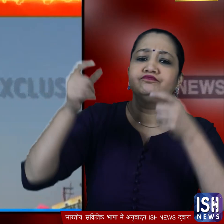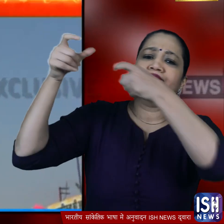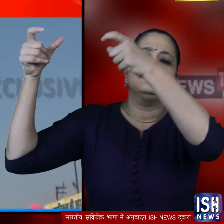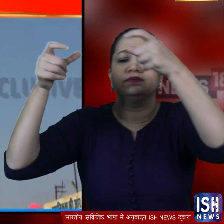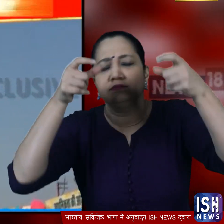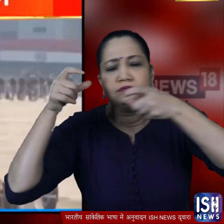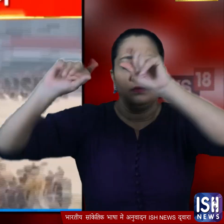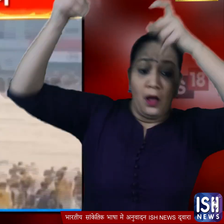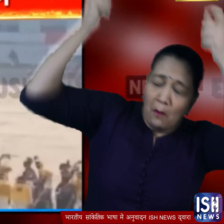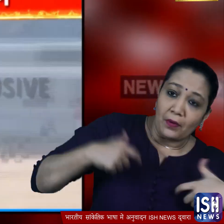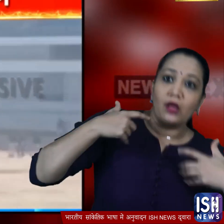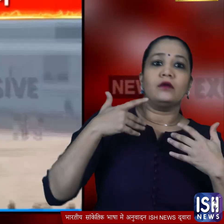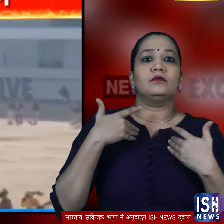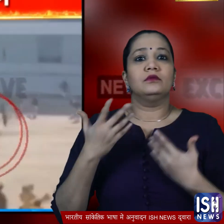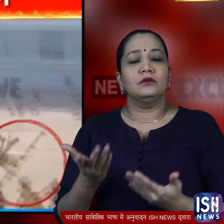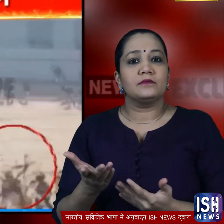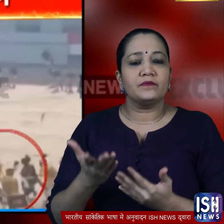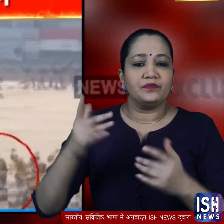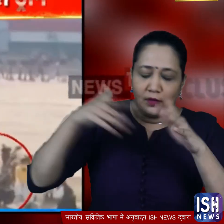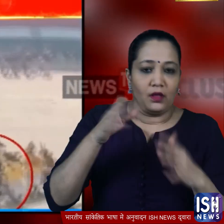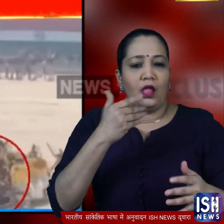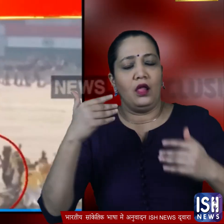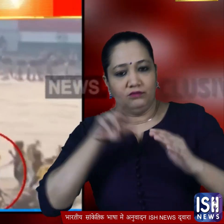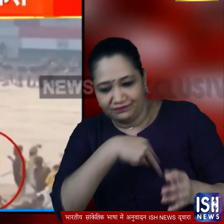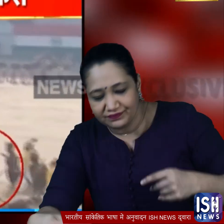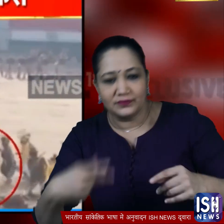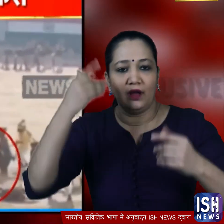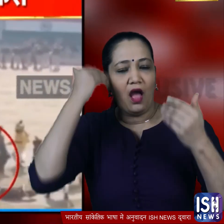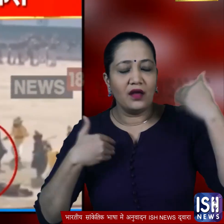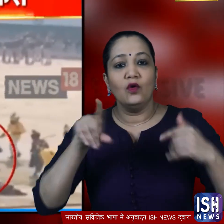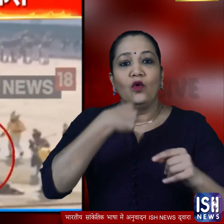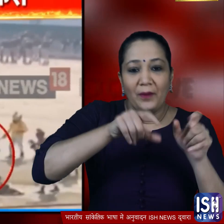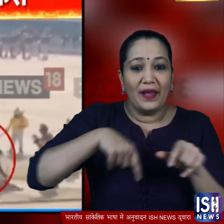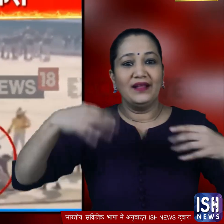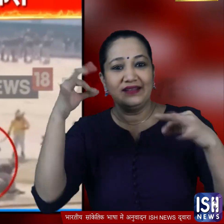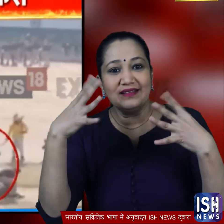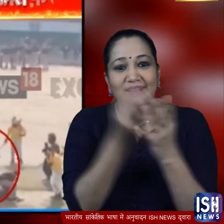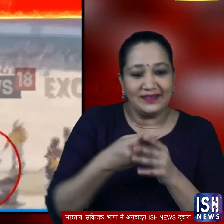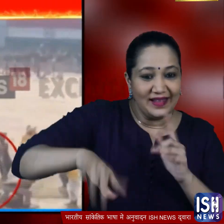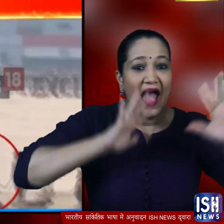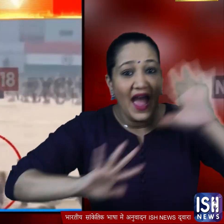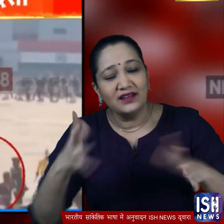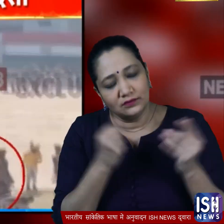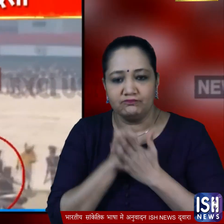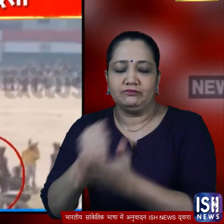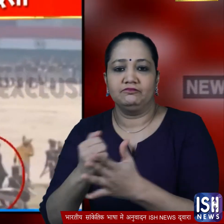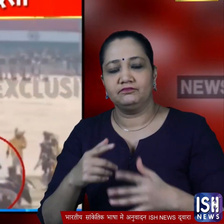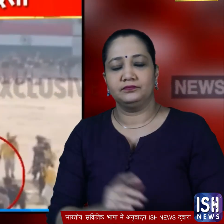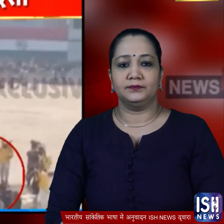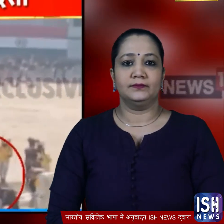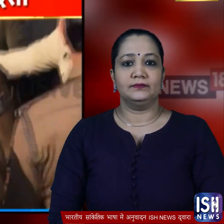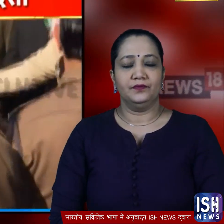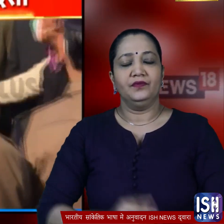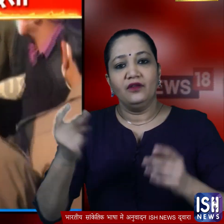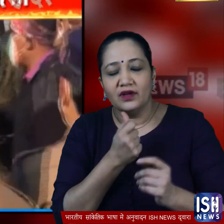तभी उनके ऊपर आसमान से उड़ता हुआ ड्रोन आकर गिर गया, जिससे वो दोनों घायल हो गए। ये देखकर उनके साथ झांकी में शामिल दूसरे कलाकार उनकी मदद के लिए